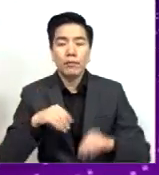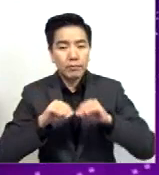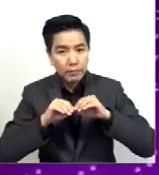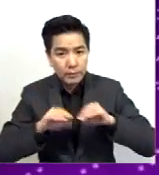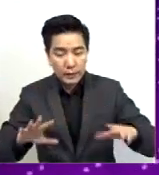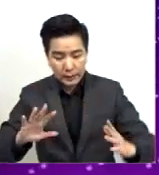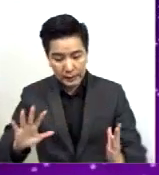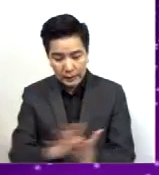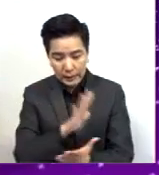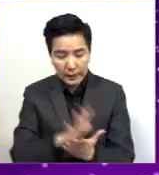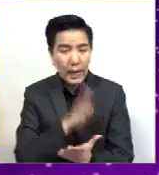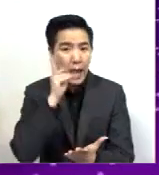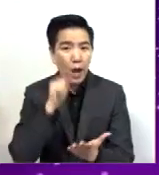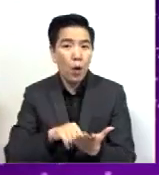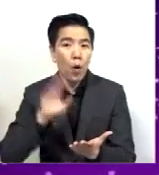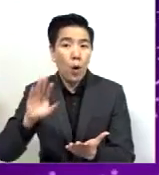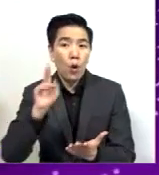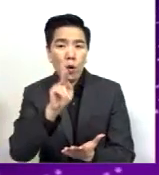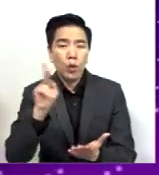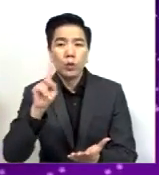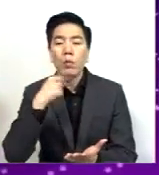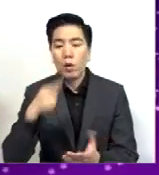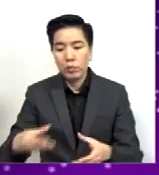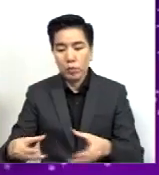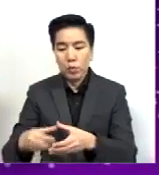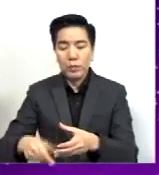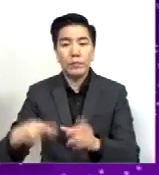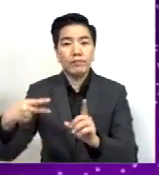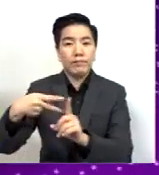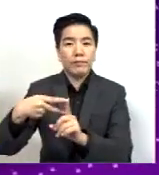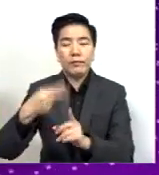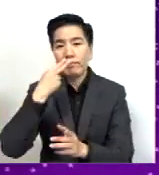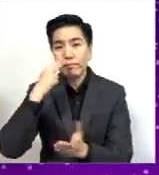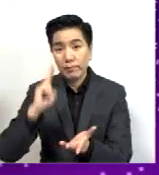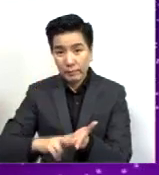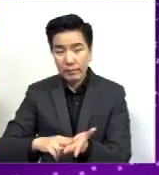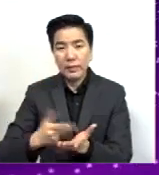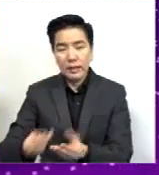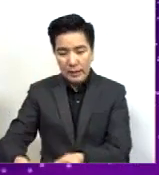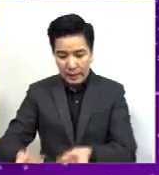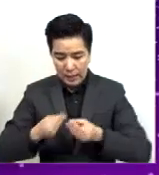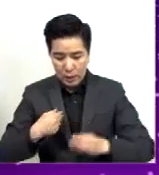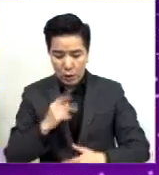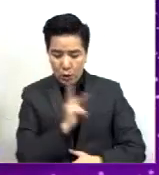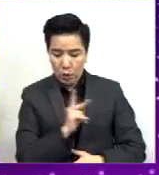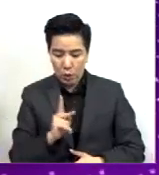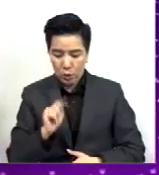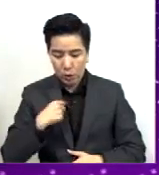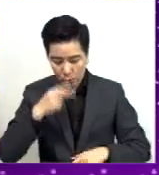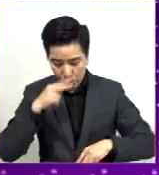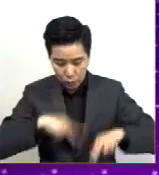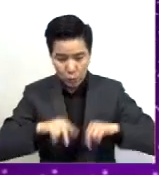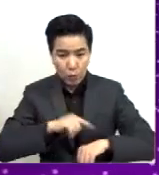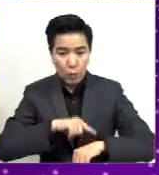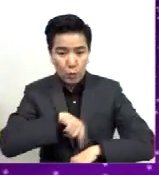แพร่เอกสารข่าวนะคะโดยบอกว่าพรรคอนาคตใหม่ได้มีหนังสือจัดส่งเอกสารบางส่วนมาแล้วและขอ